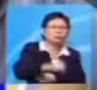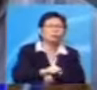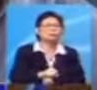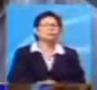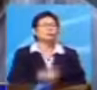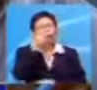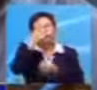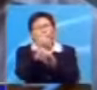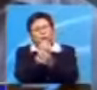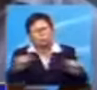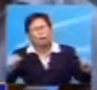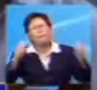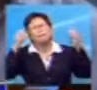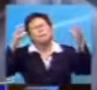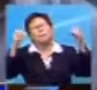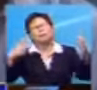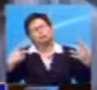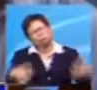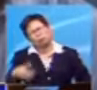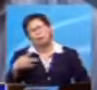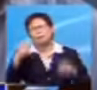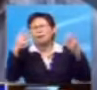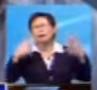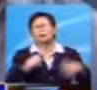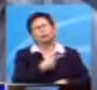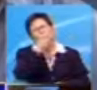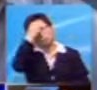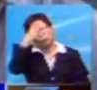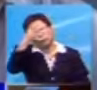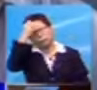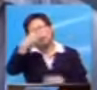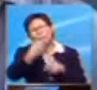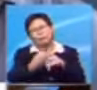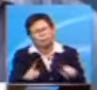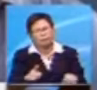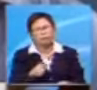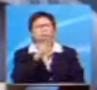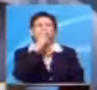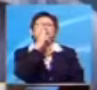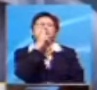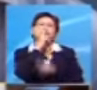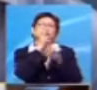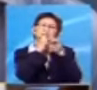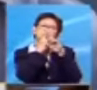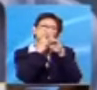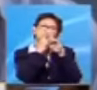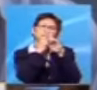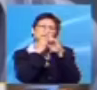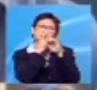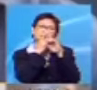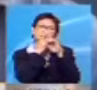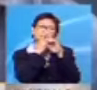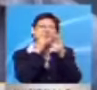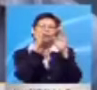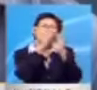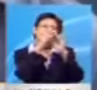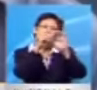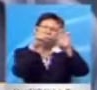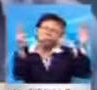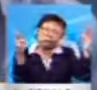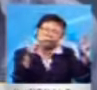keselamatan banyak dah kita beritahu tapi senyap begitu a bagi pihak Bandar Raya